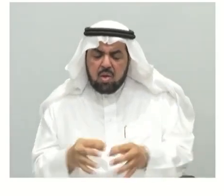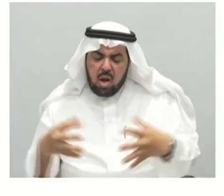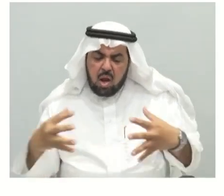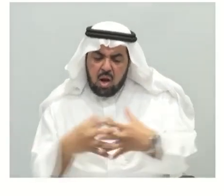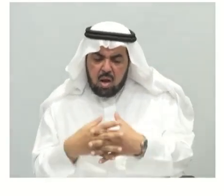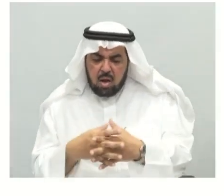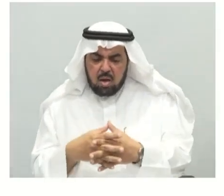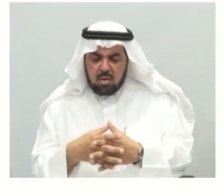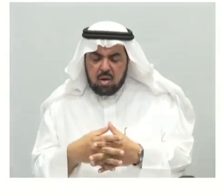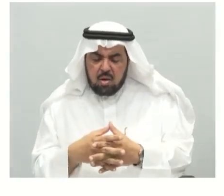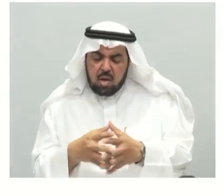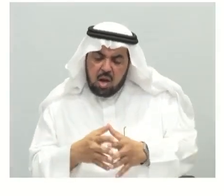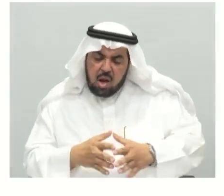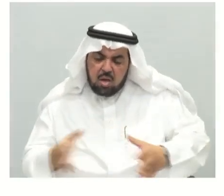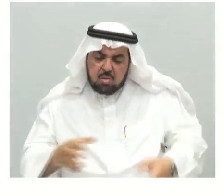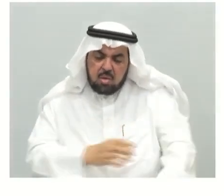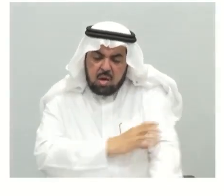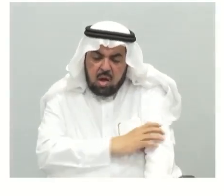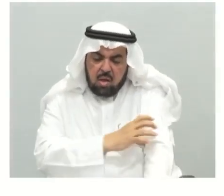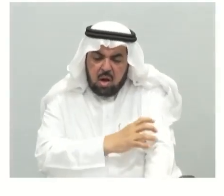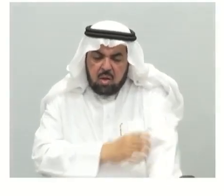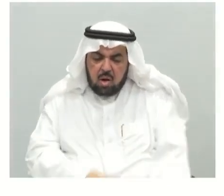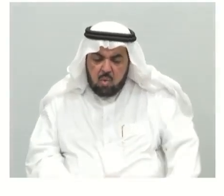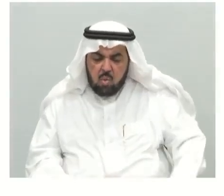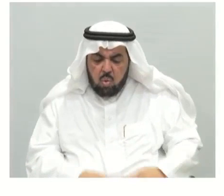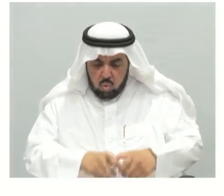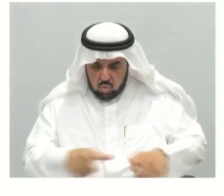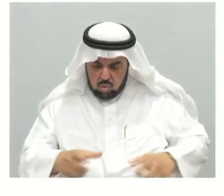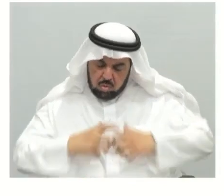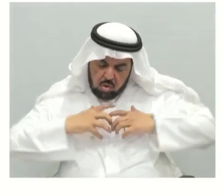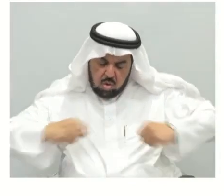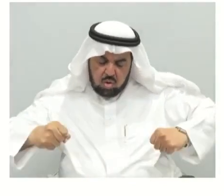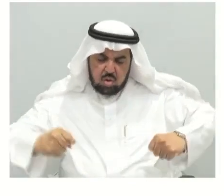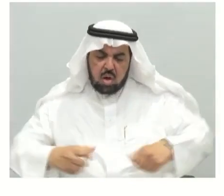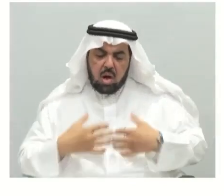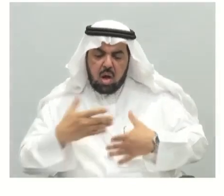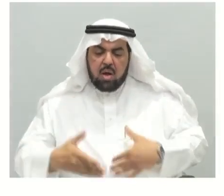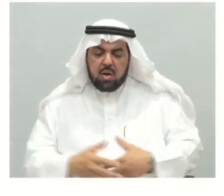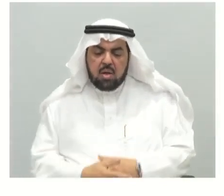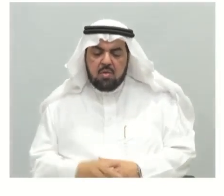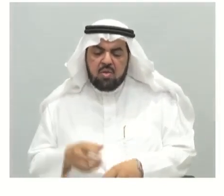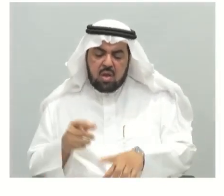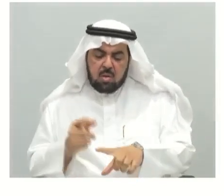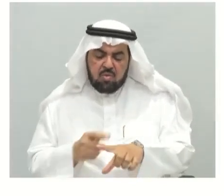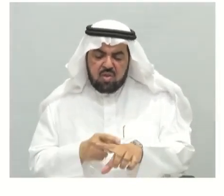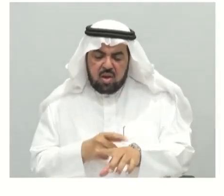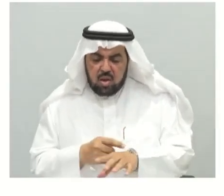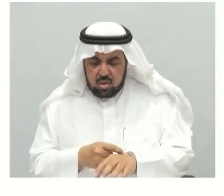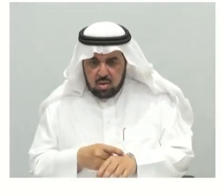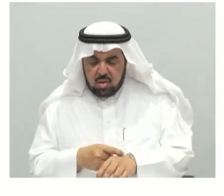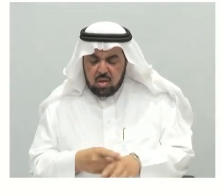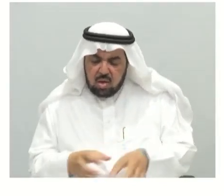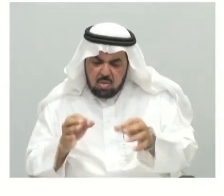العلاقه بين حجم العضله وسمك الهيكل الخارجي في المفصليات ما الذي